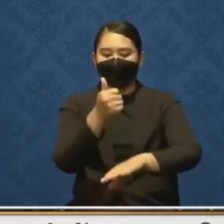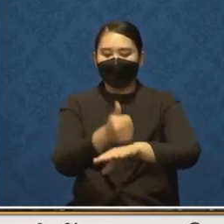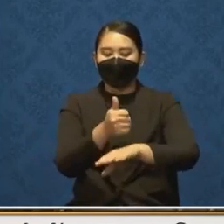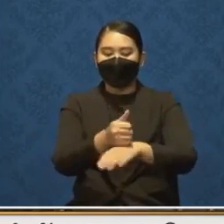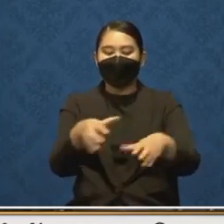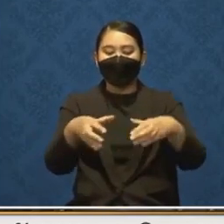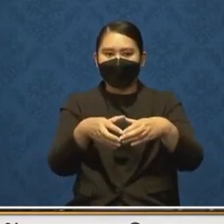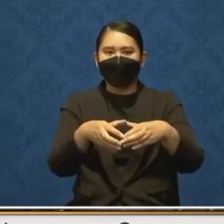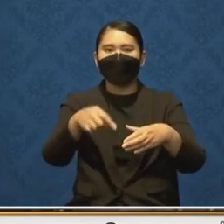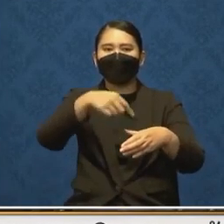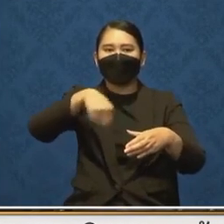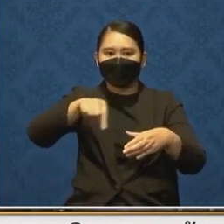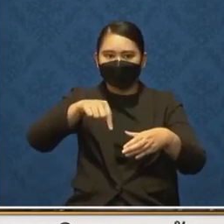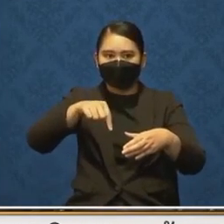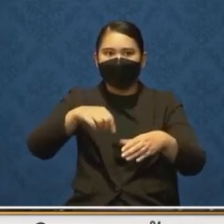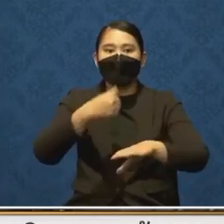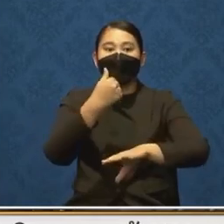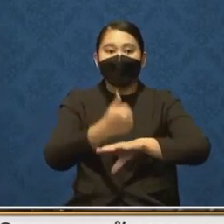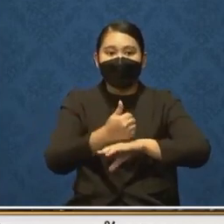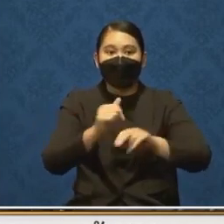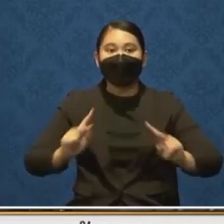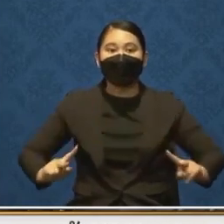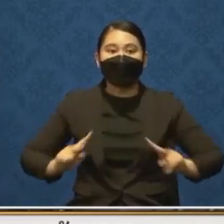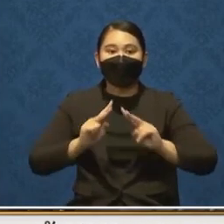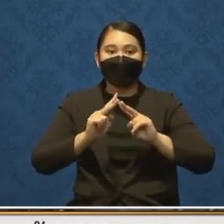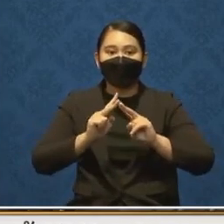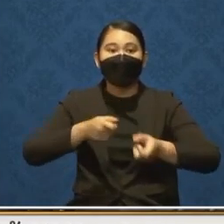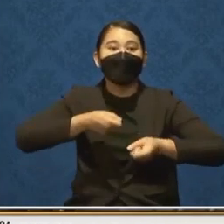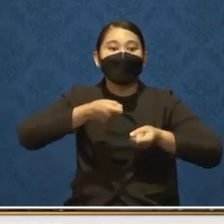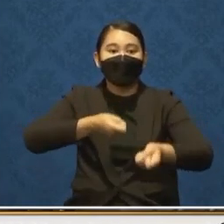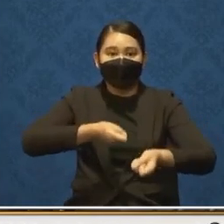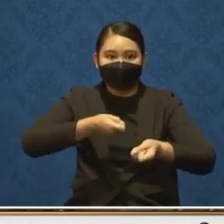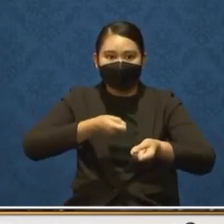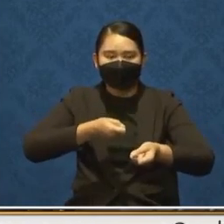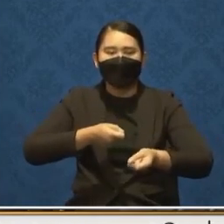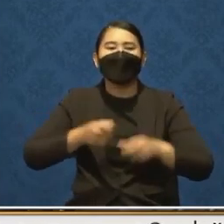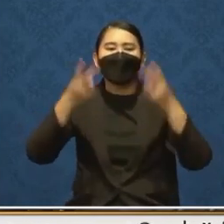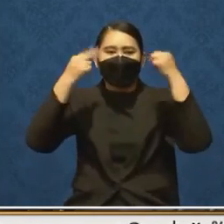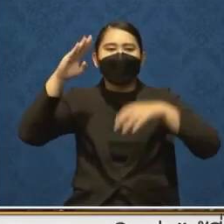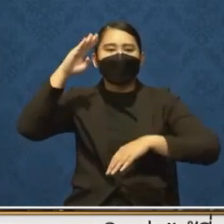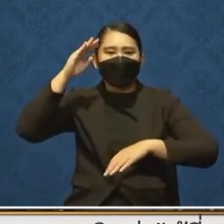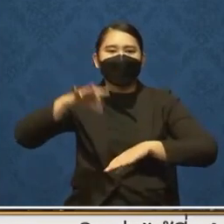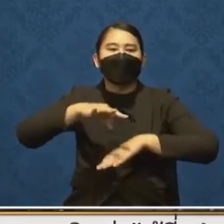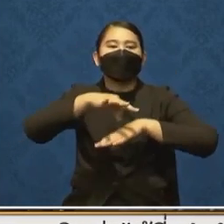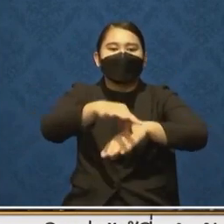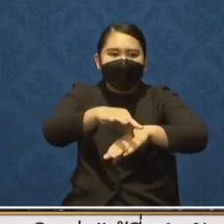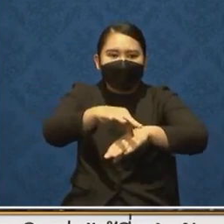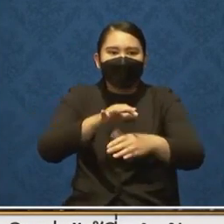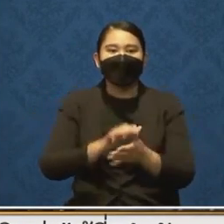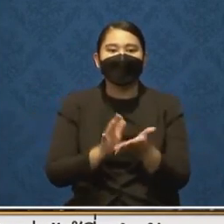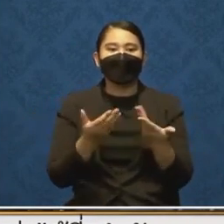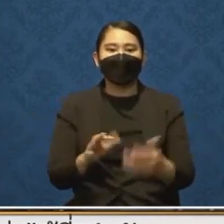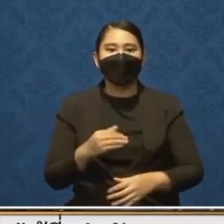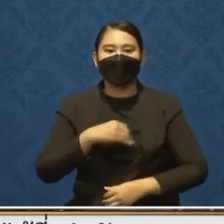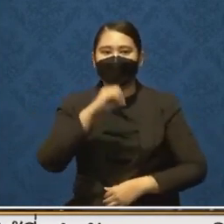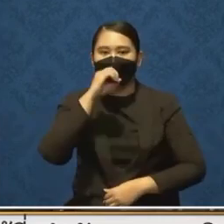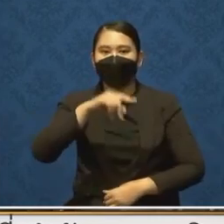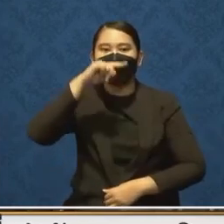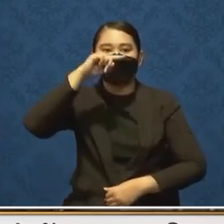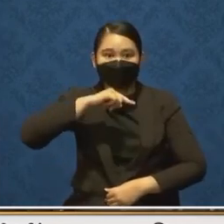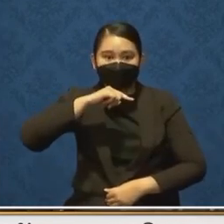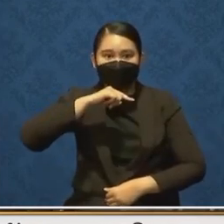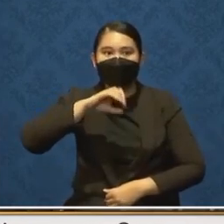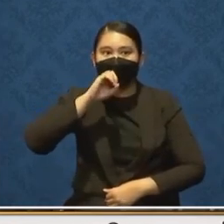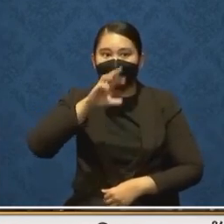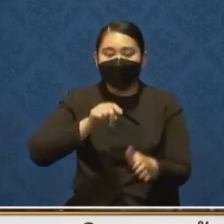ท่านประยุติรัฐมตรีวาการกส่วกระเศษแต่งตั้งด้วยท่ประยุติได้ประกาศว่าประเทศไยปลอดเท